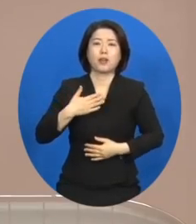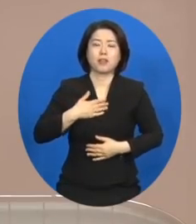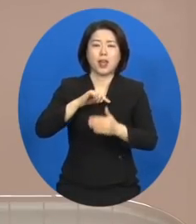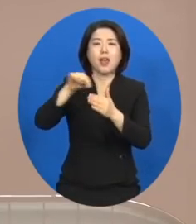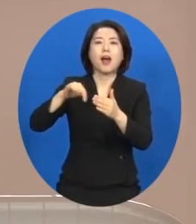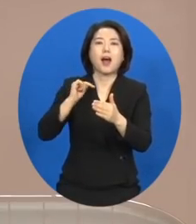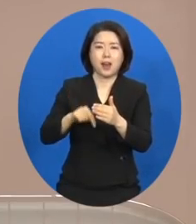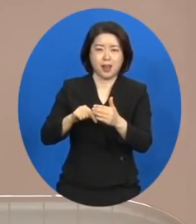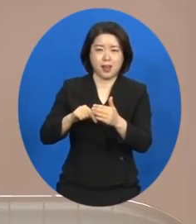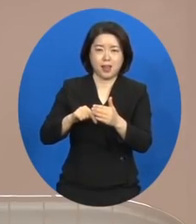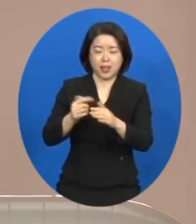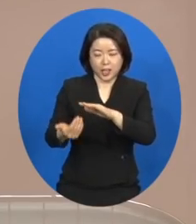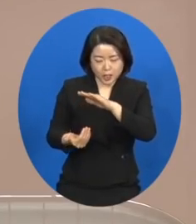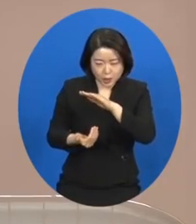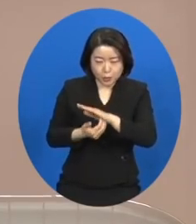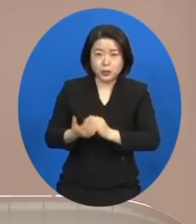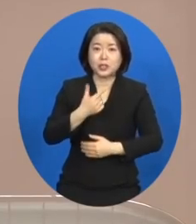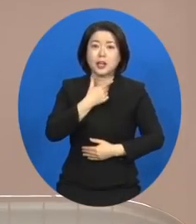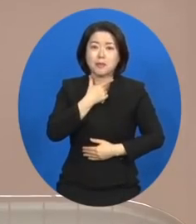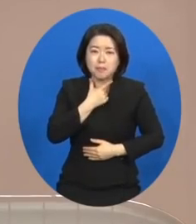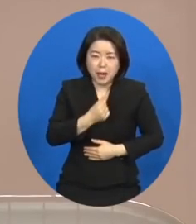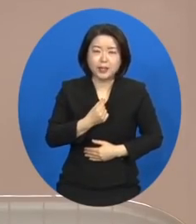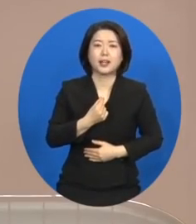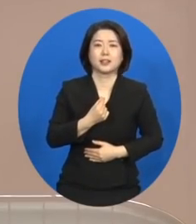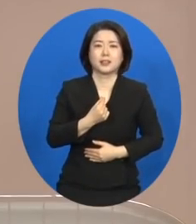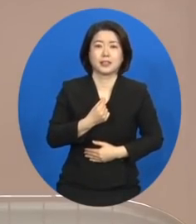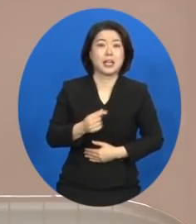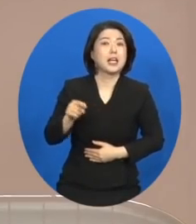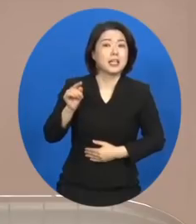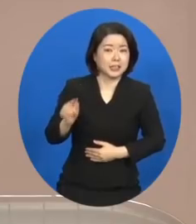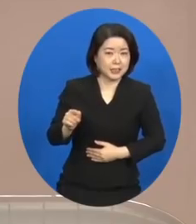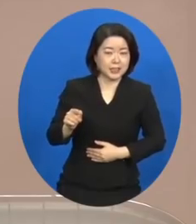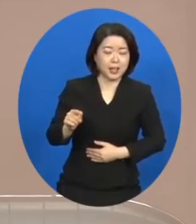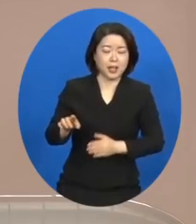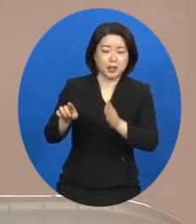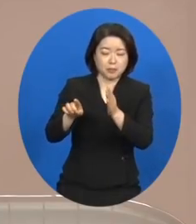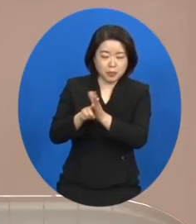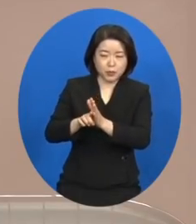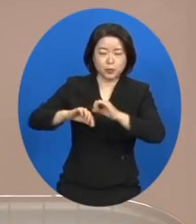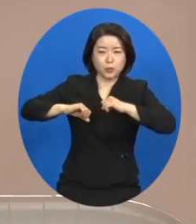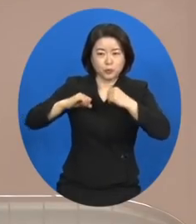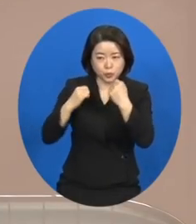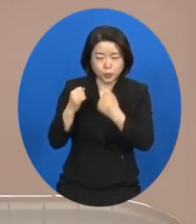안에 이루어지기를 갈망하는 것, 그렇게 믿고